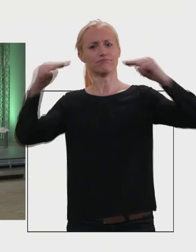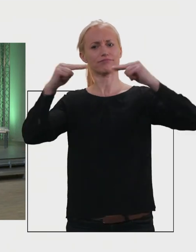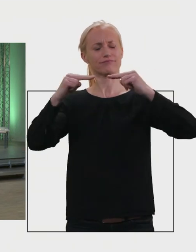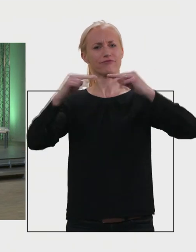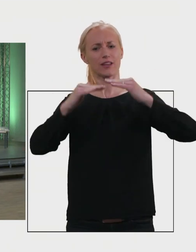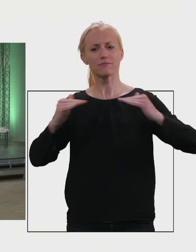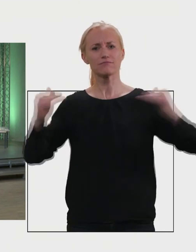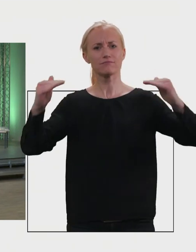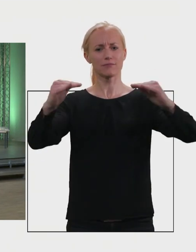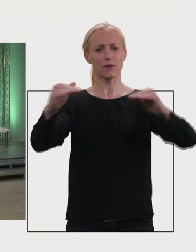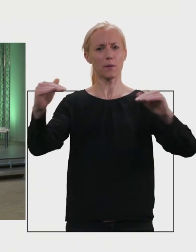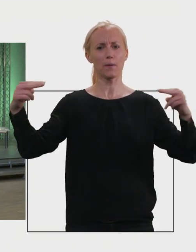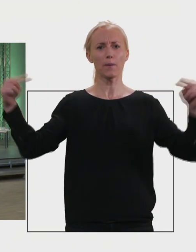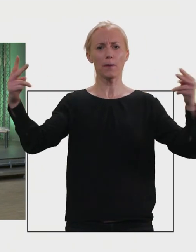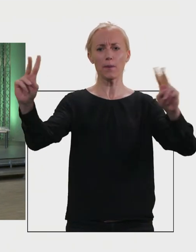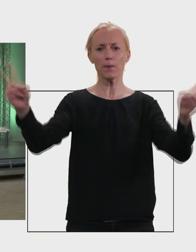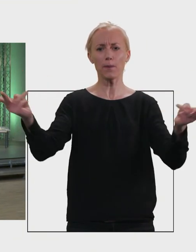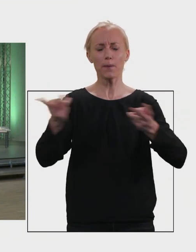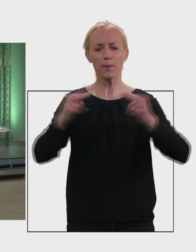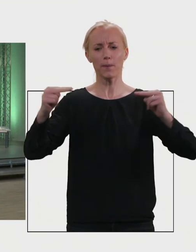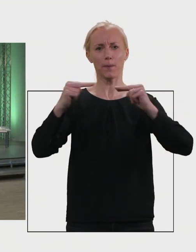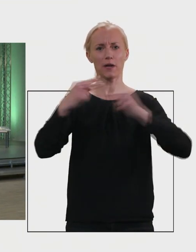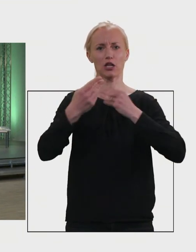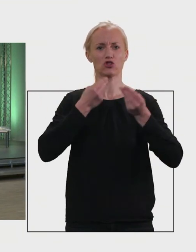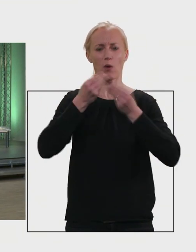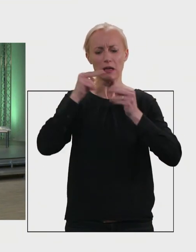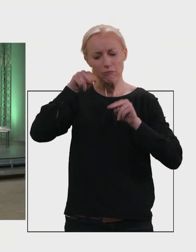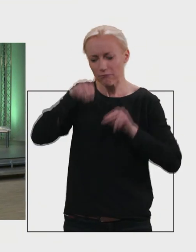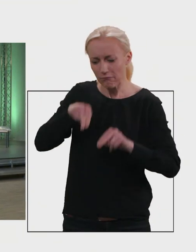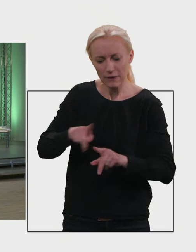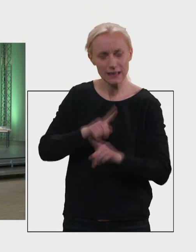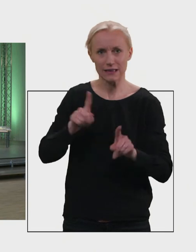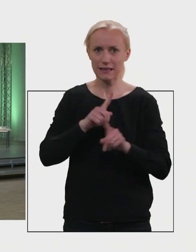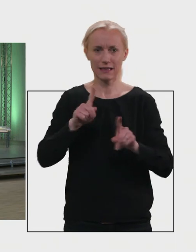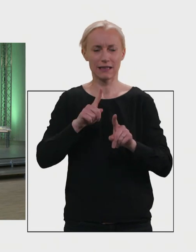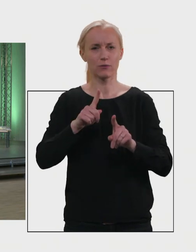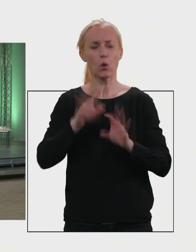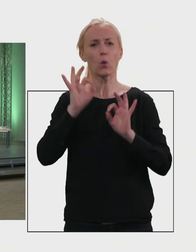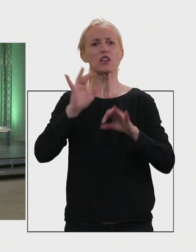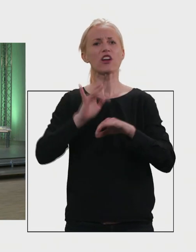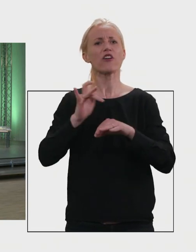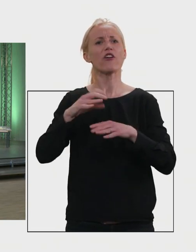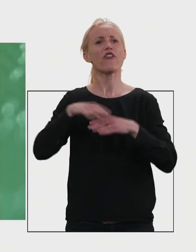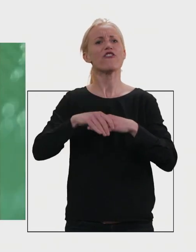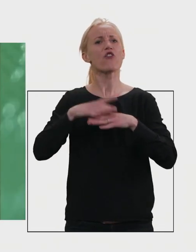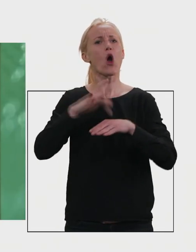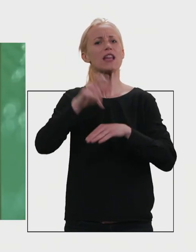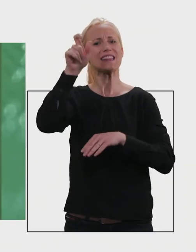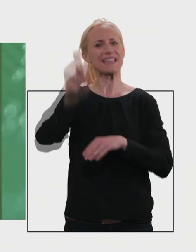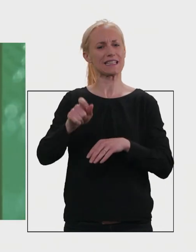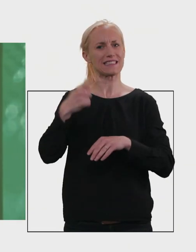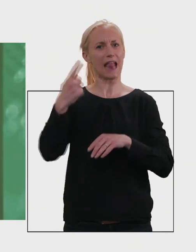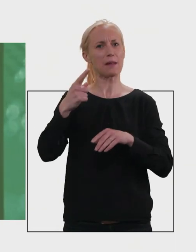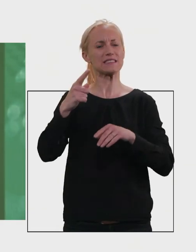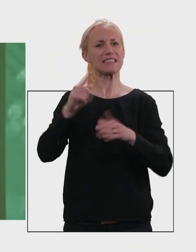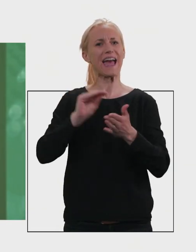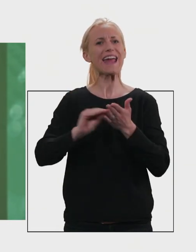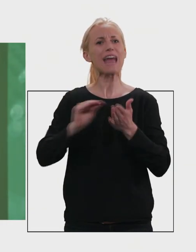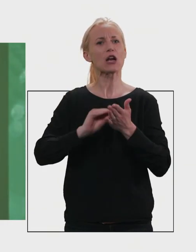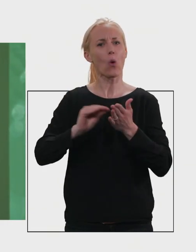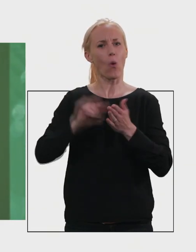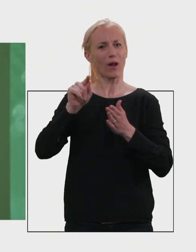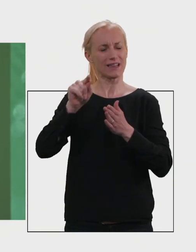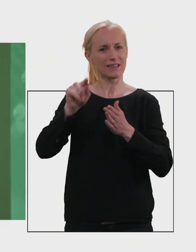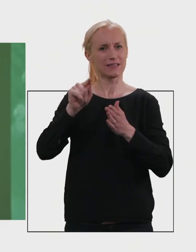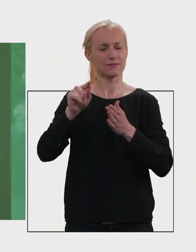und uns nicht zu ihnen heruntergebeugt. Und eine gute Freundin von mir, die auch gleichzeitig Redakteurin dieses Formates ist, hat immer gesagt,